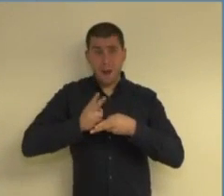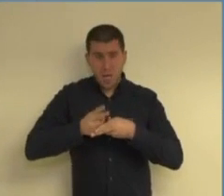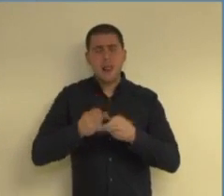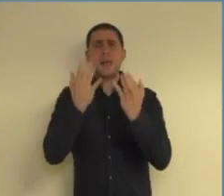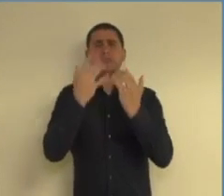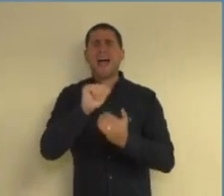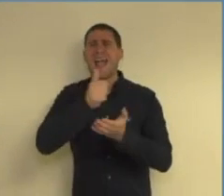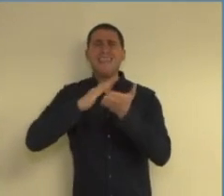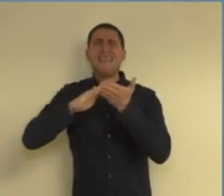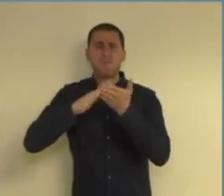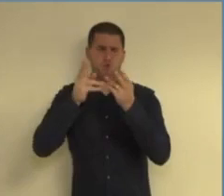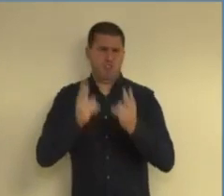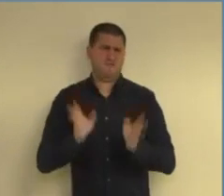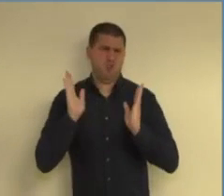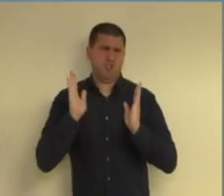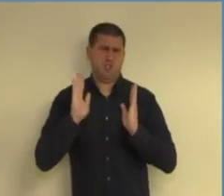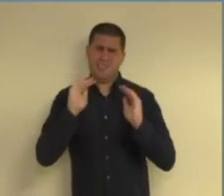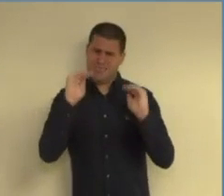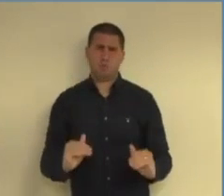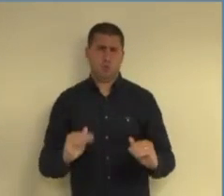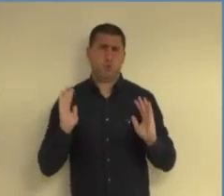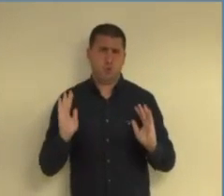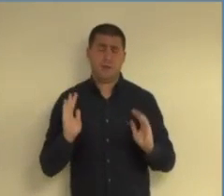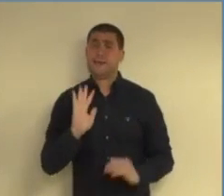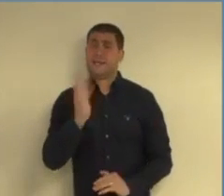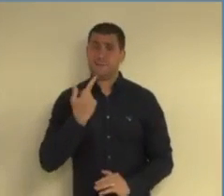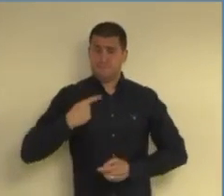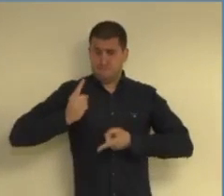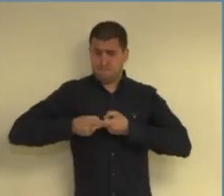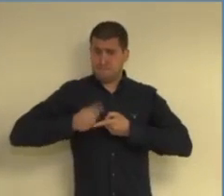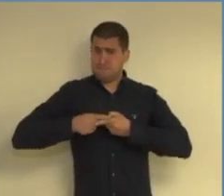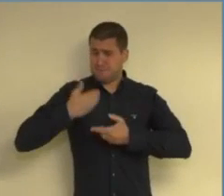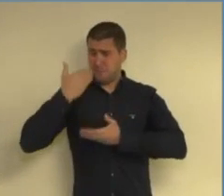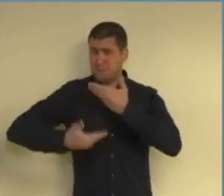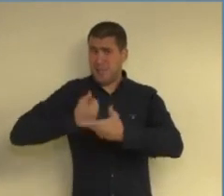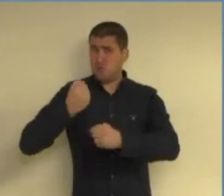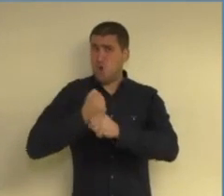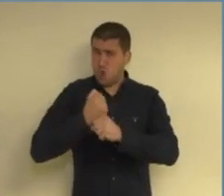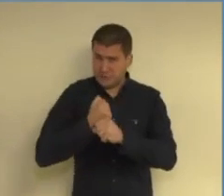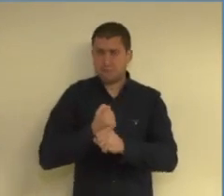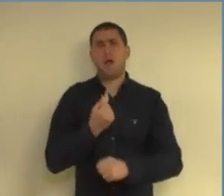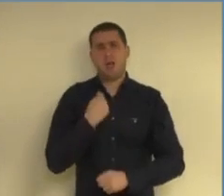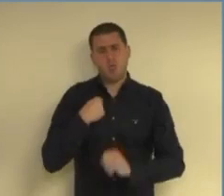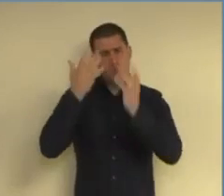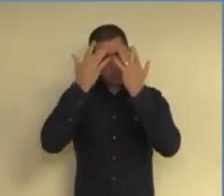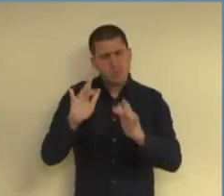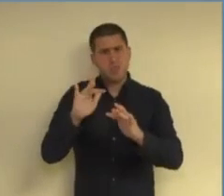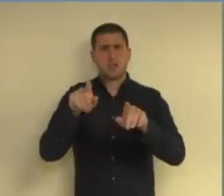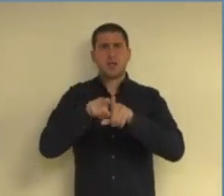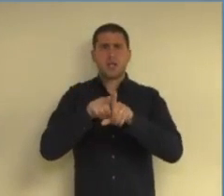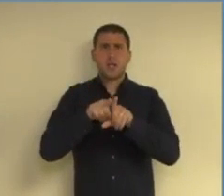למספר נמוך ככל הניתן. אם אנחנו נקפיד על הצעדים שאנחנו עושים, אנחנו נדאג